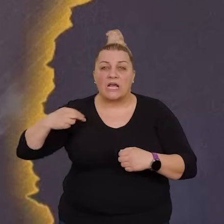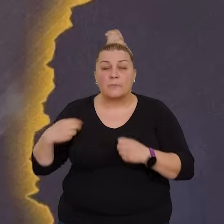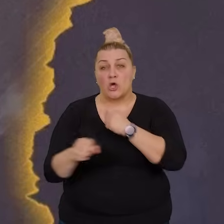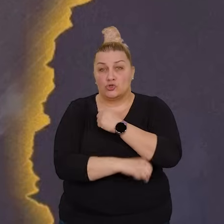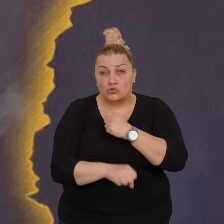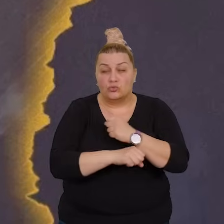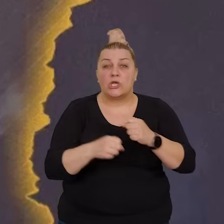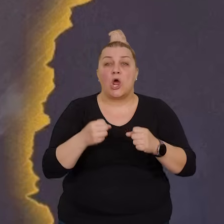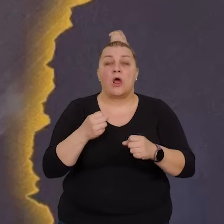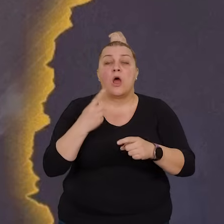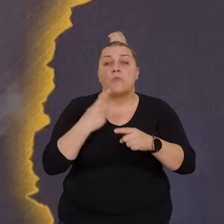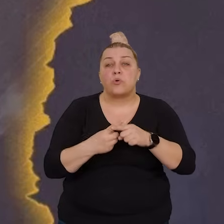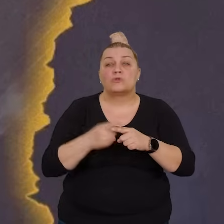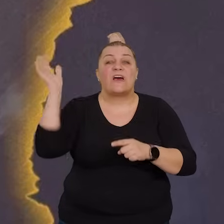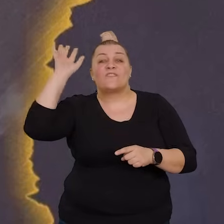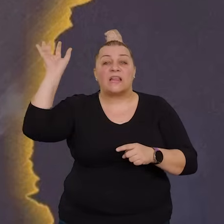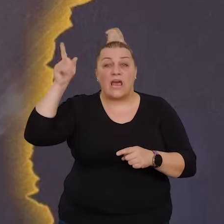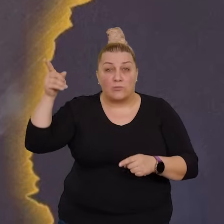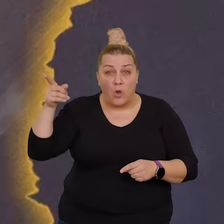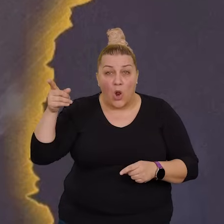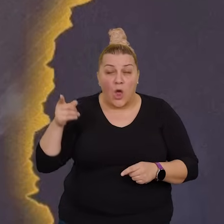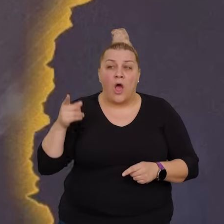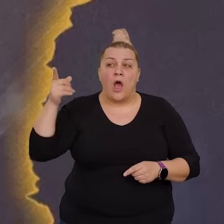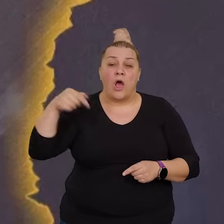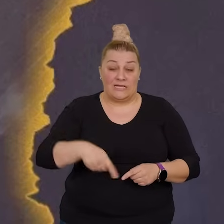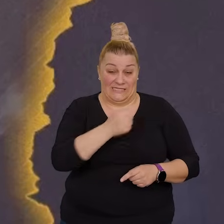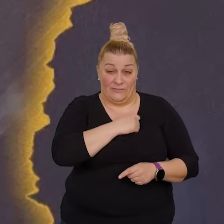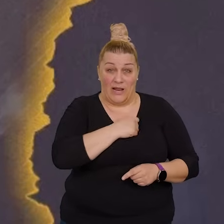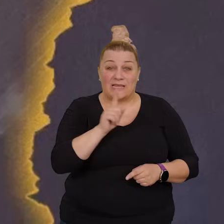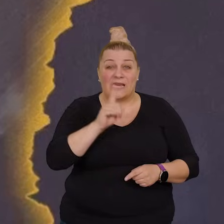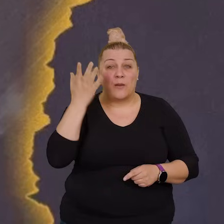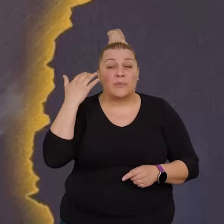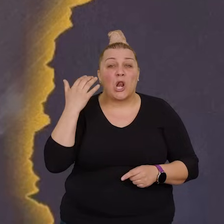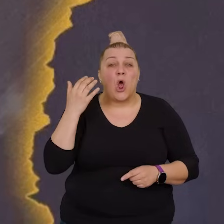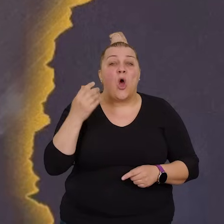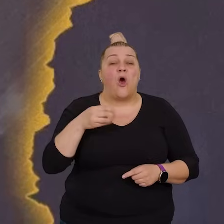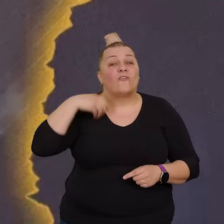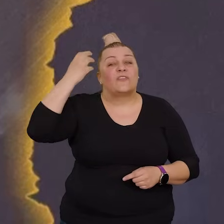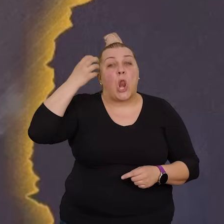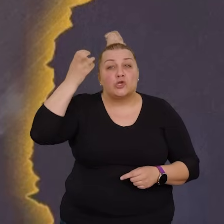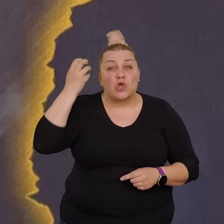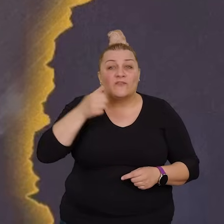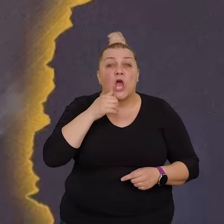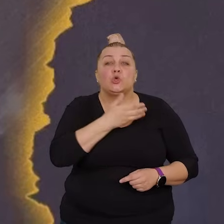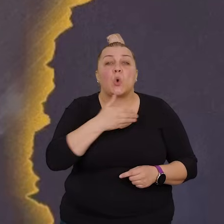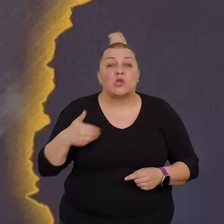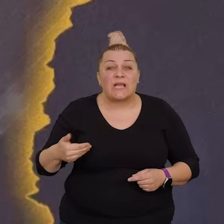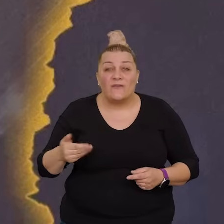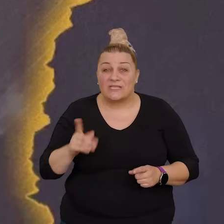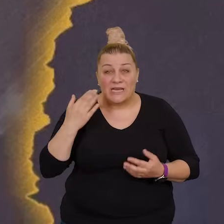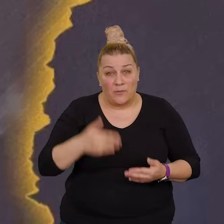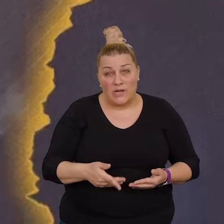kojeg ovdje nije bilo. Studirao sam, u to vrijeme nije bilo u Splitu, filozofije i jugoslavistike, kako se zvala,